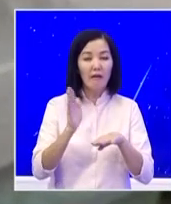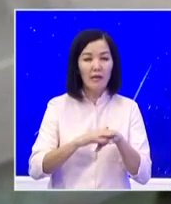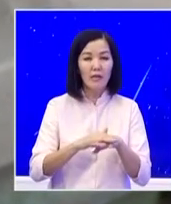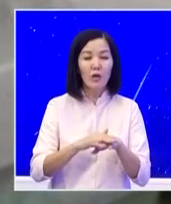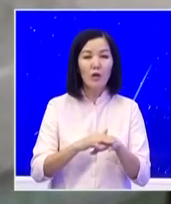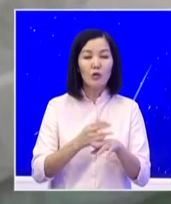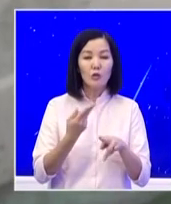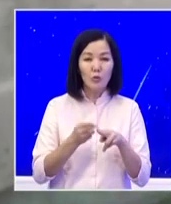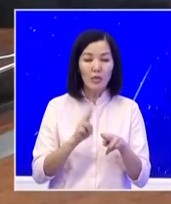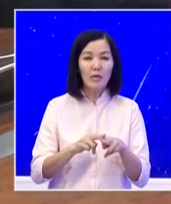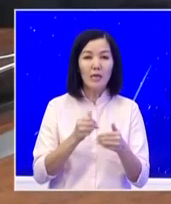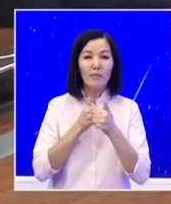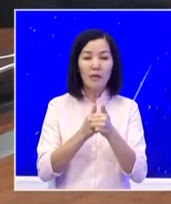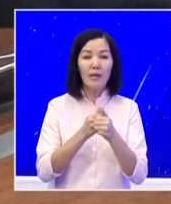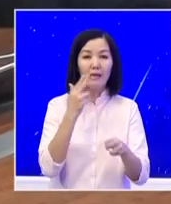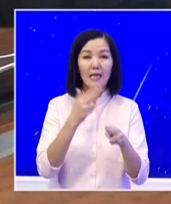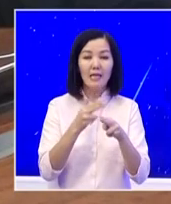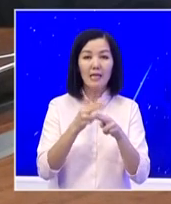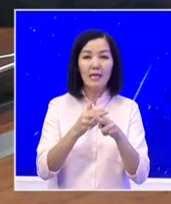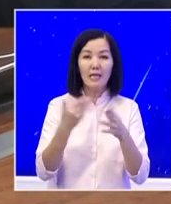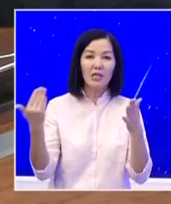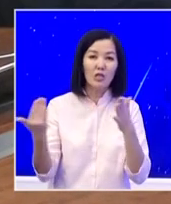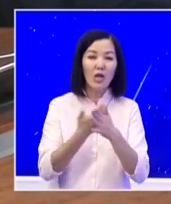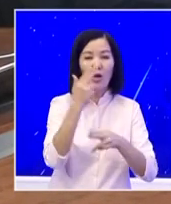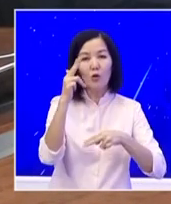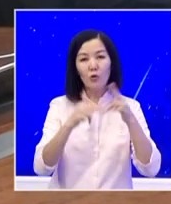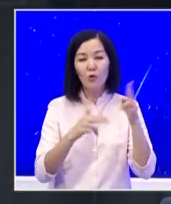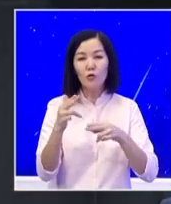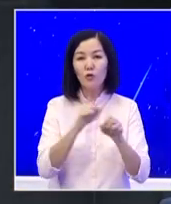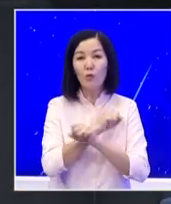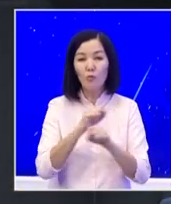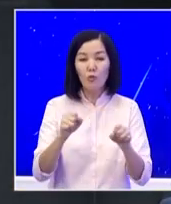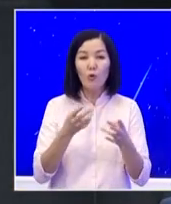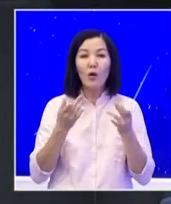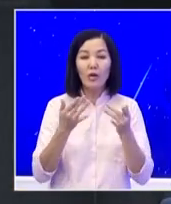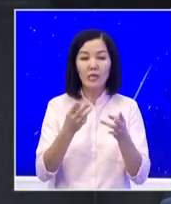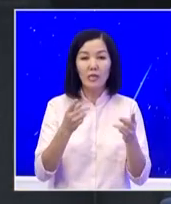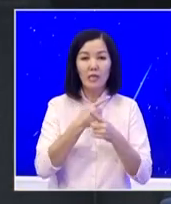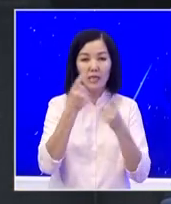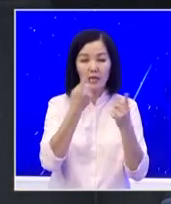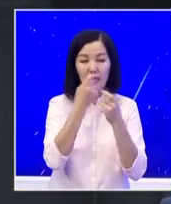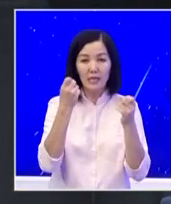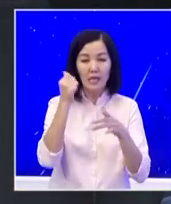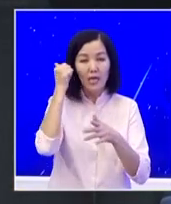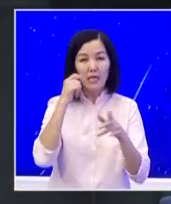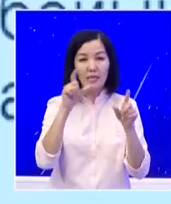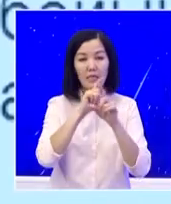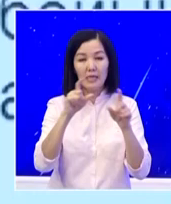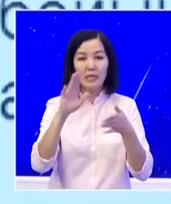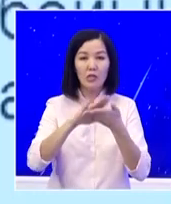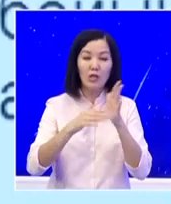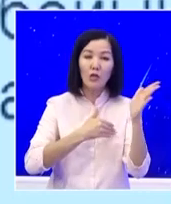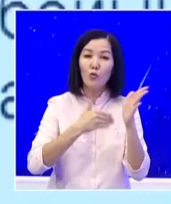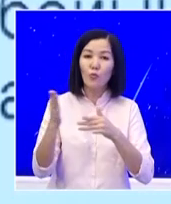Сондықтан Батыржан Байжұманов осындай кедергілердің жаңа құрылыс нысандарында болмауы қажет екенін ескертті. Ескі нысандардағы қолайсыздықты